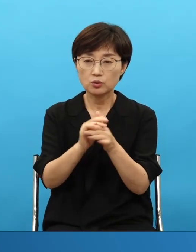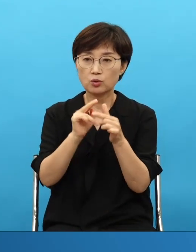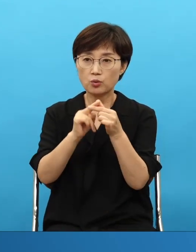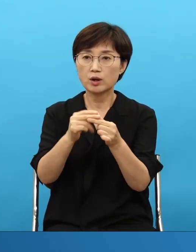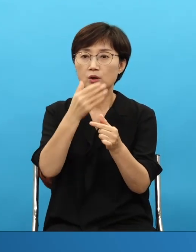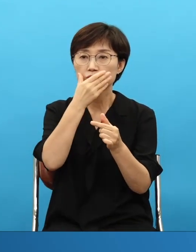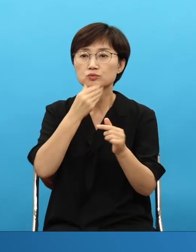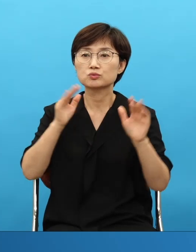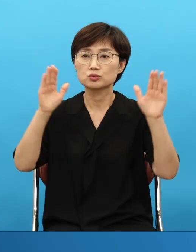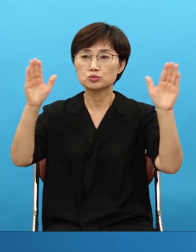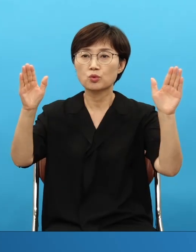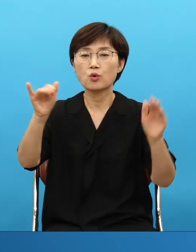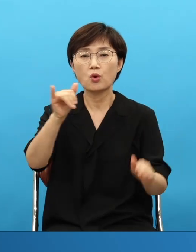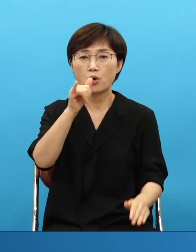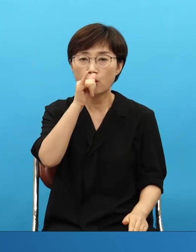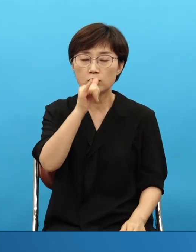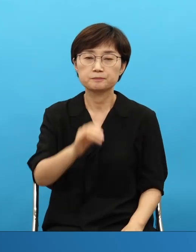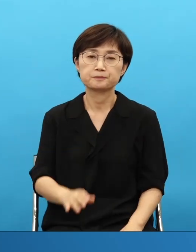축도해 주시겠습니다.